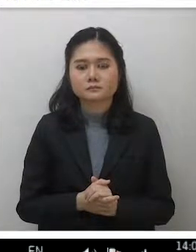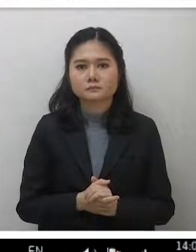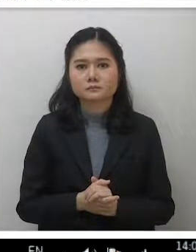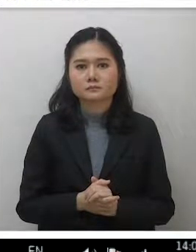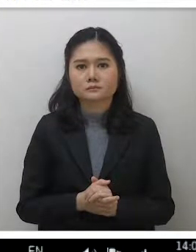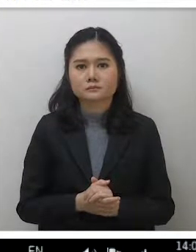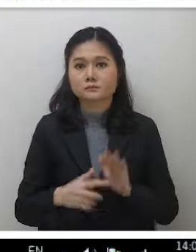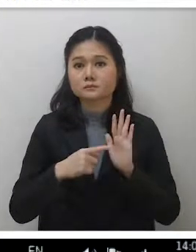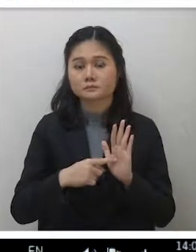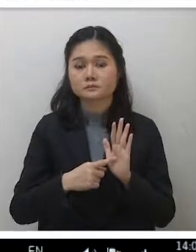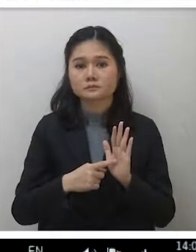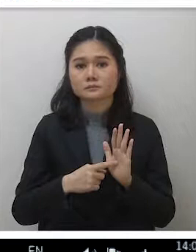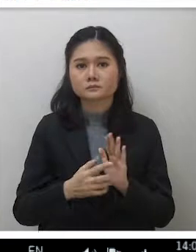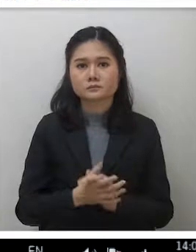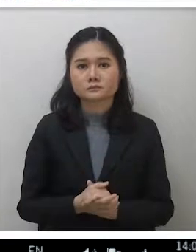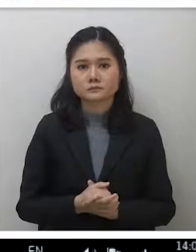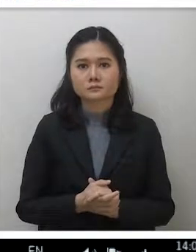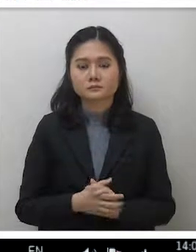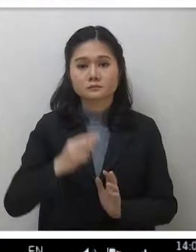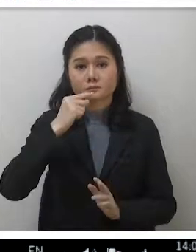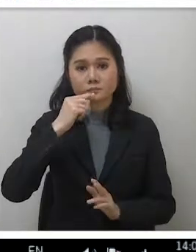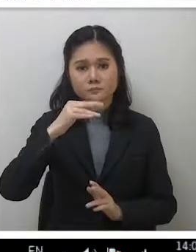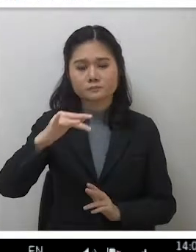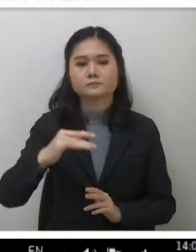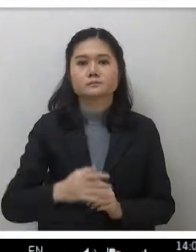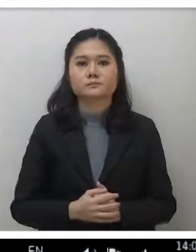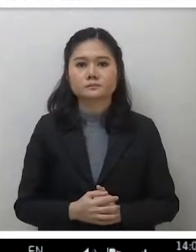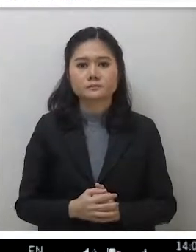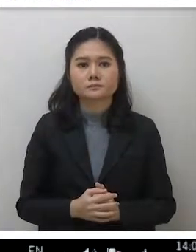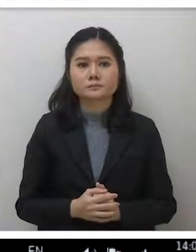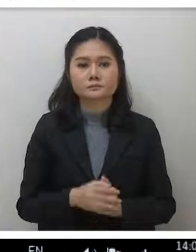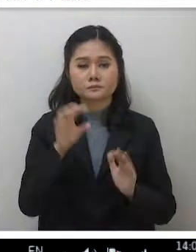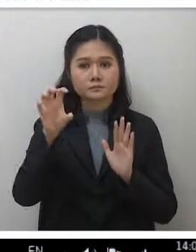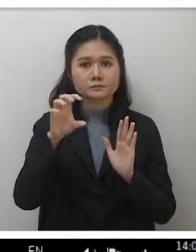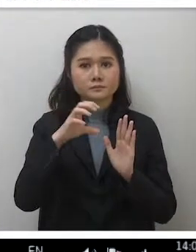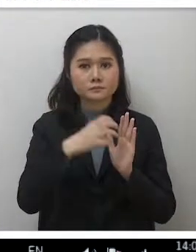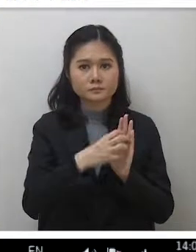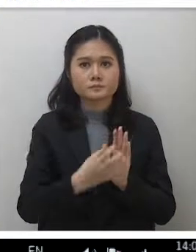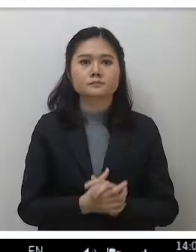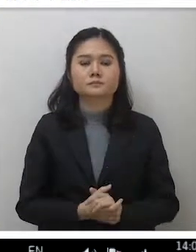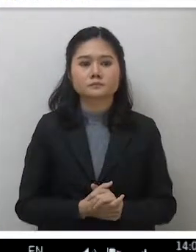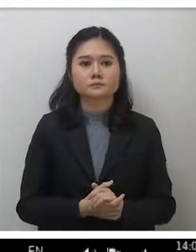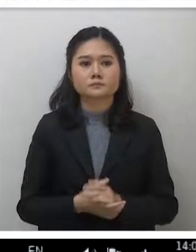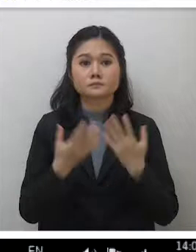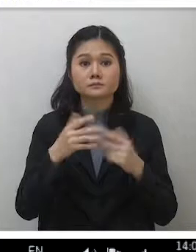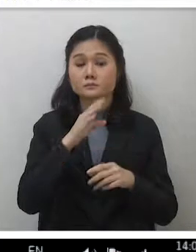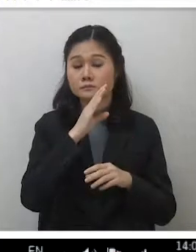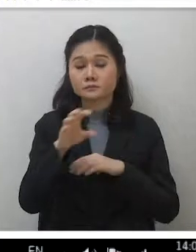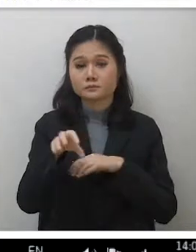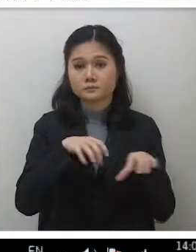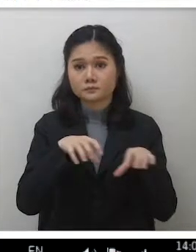เช่นครูเอาฉากบีนะครับเอามาวางคราวนี้เวลาเราจะว